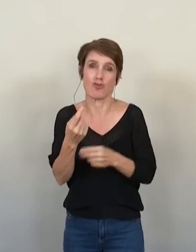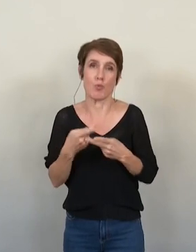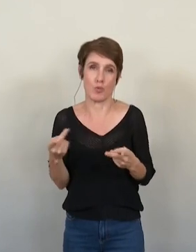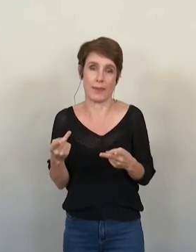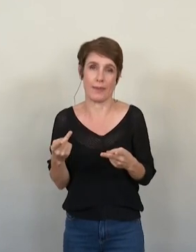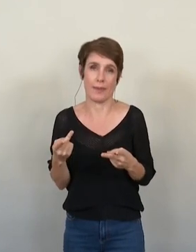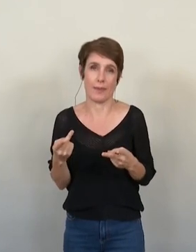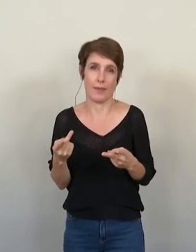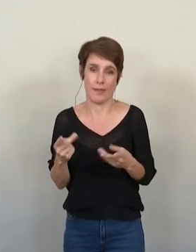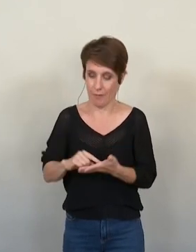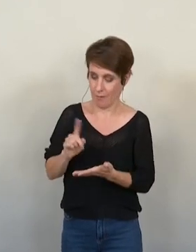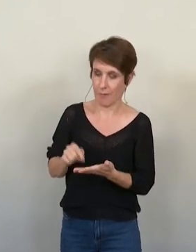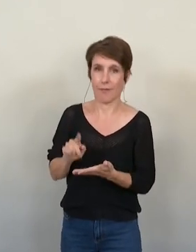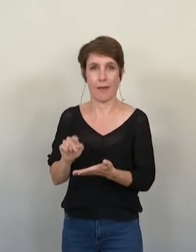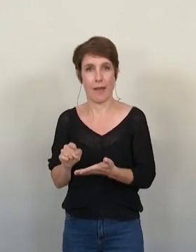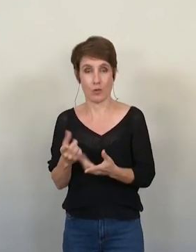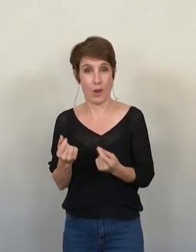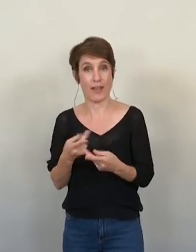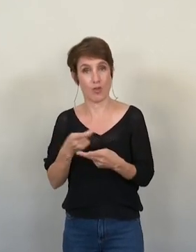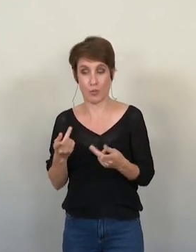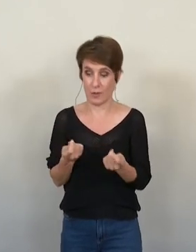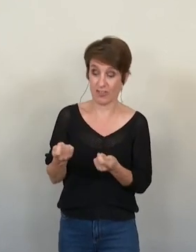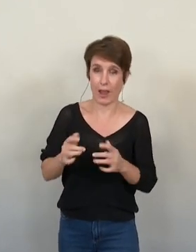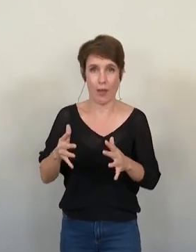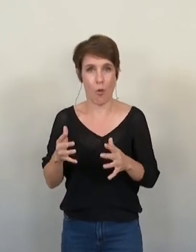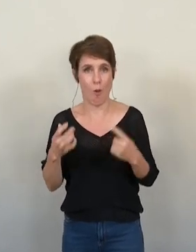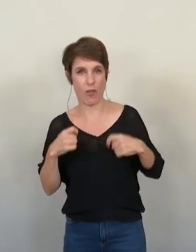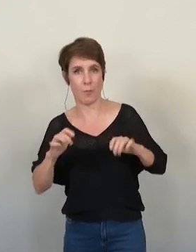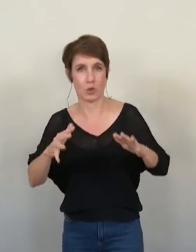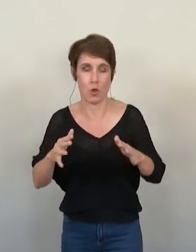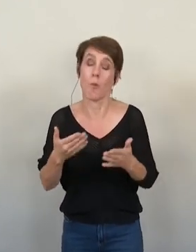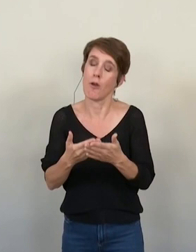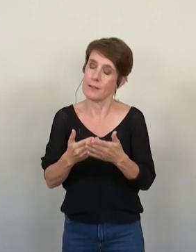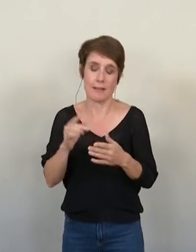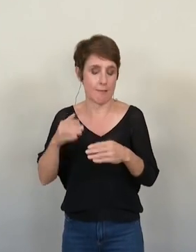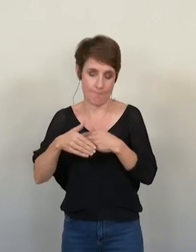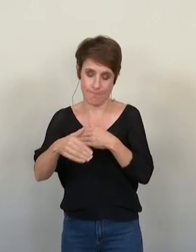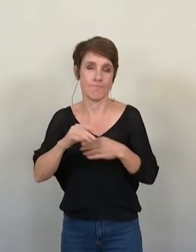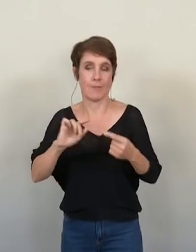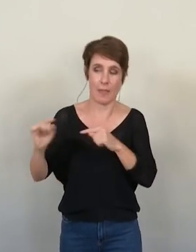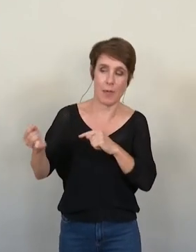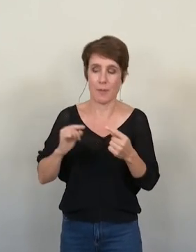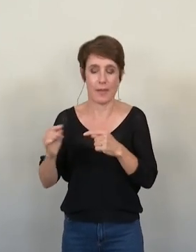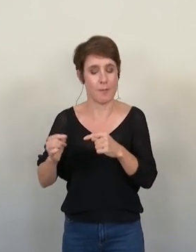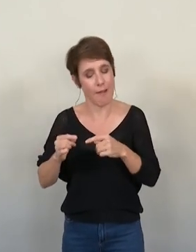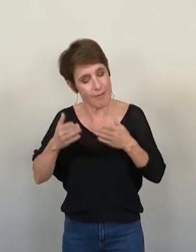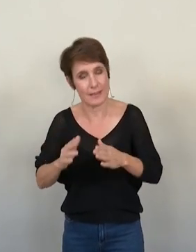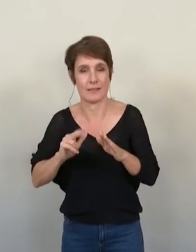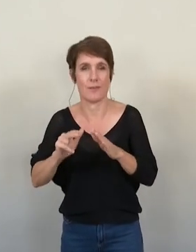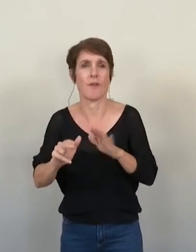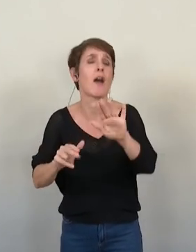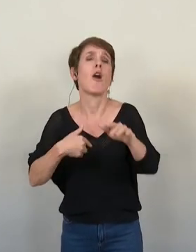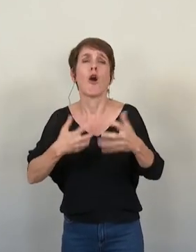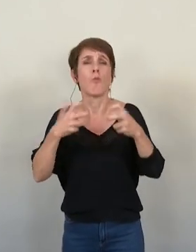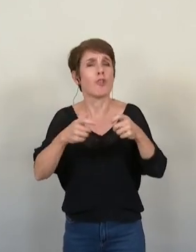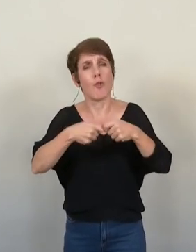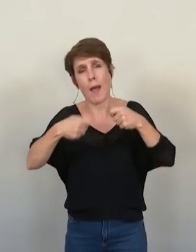travailler quelle sera la gouvernance autour de cet argent public ce sera partie des questions que nous devrons trancher et on en parlera à ce moment-là je veux pas être trop long sur